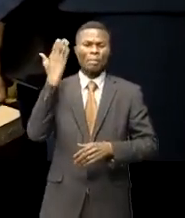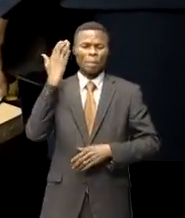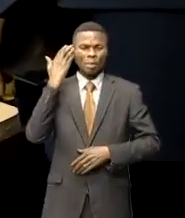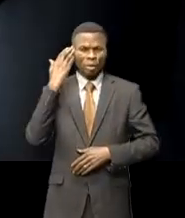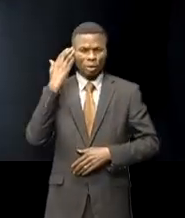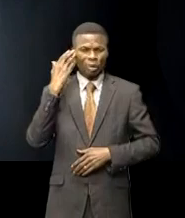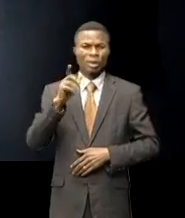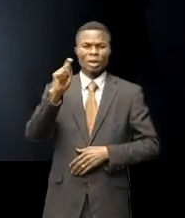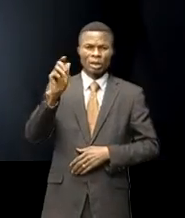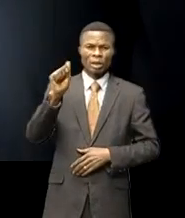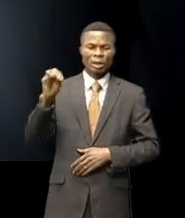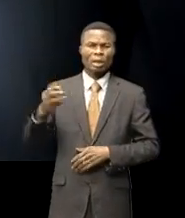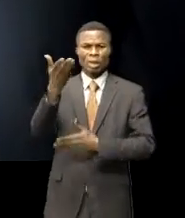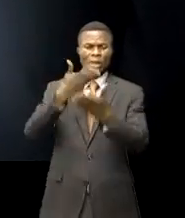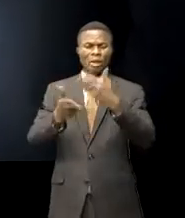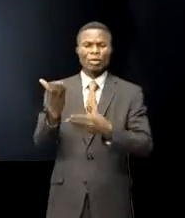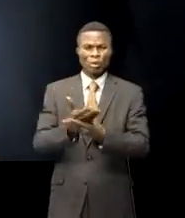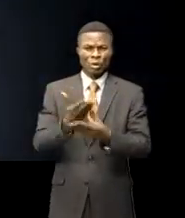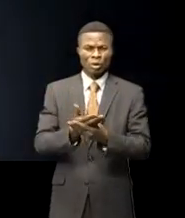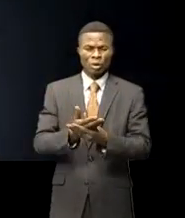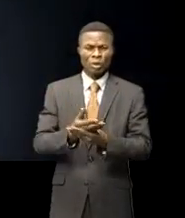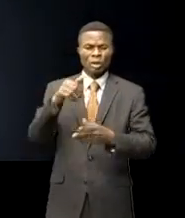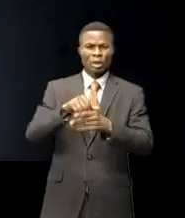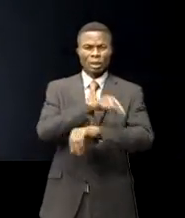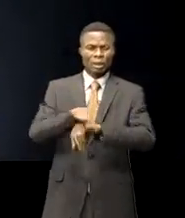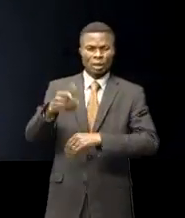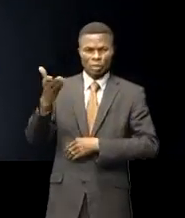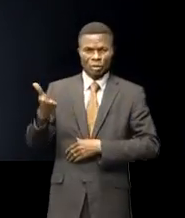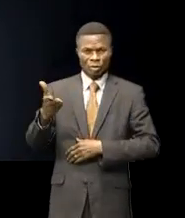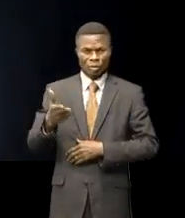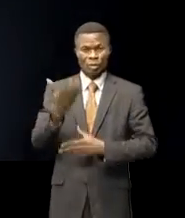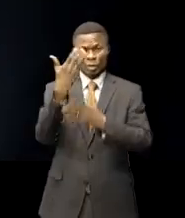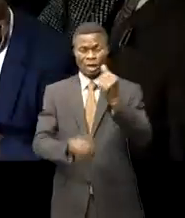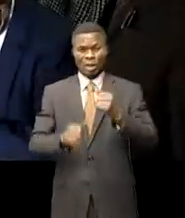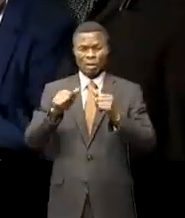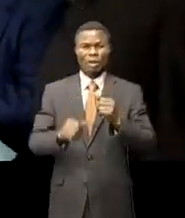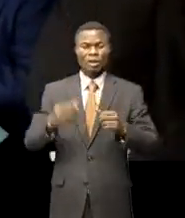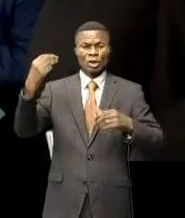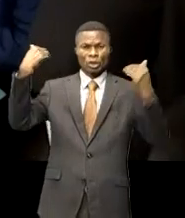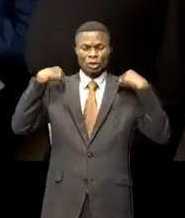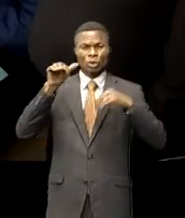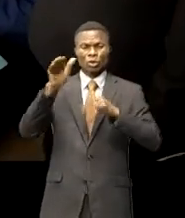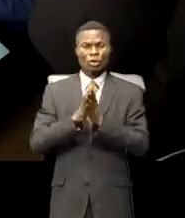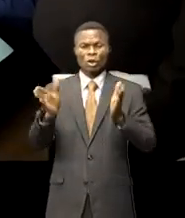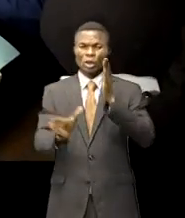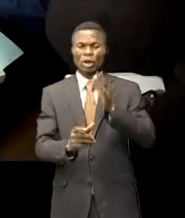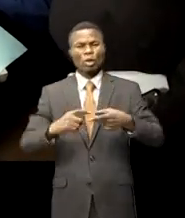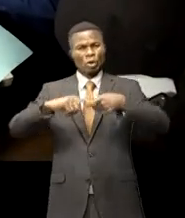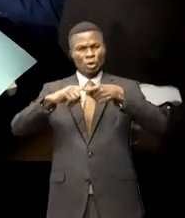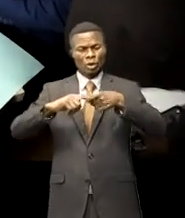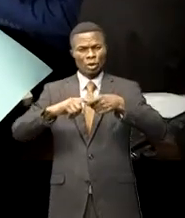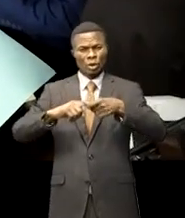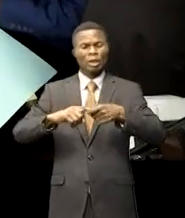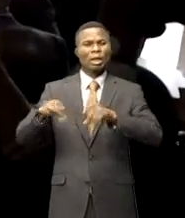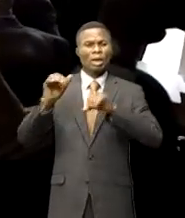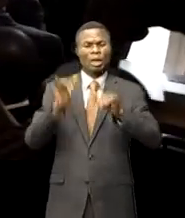au terme d'une cérémonie de remise-reprise au sein de cet institut. L'absence du DG suspendu Cosma Wilungula n'a pas empêché le